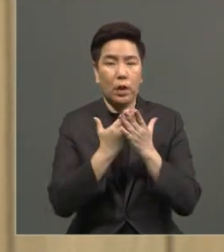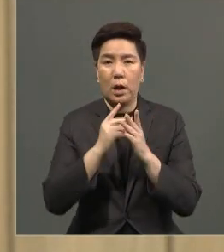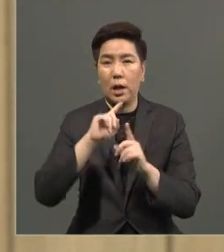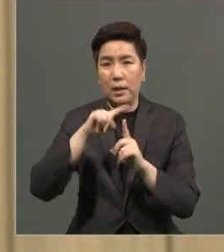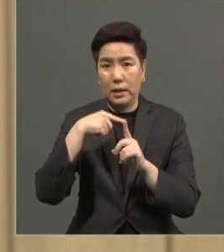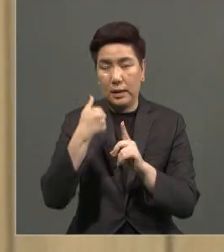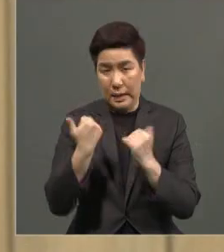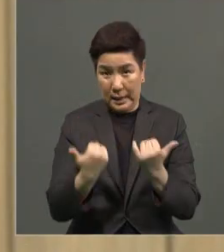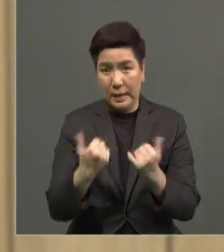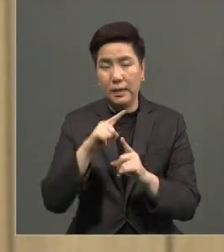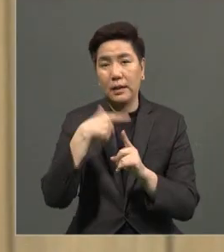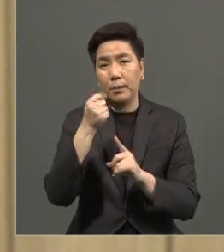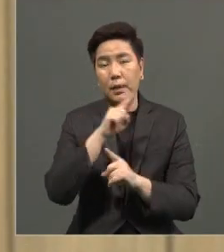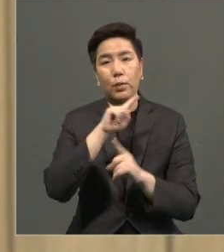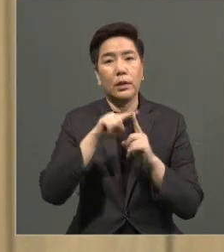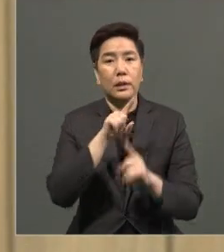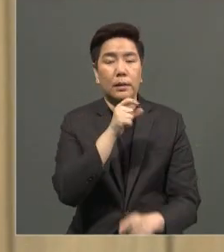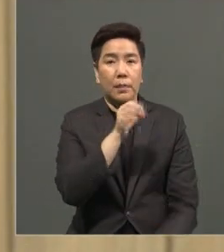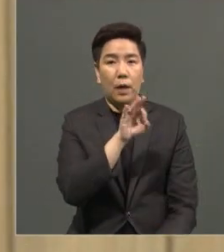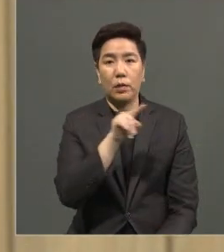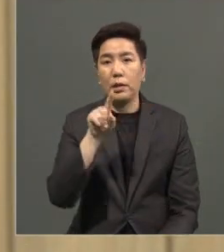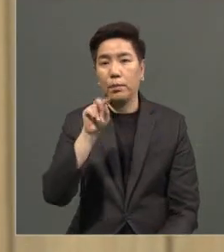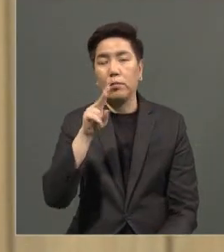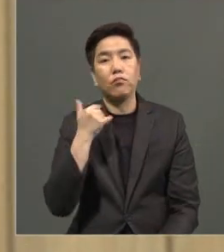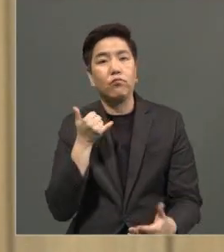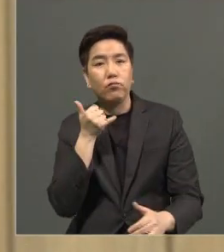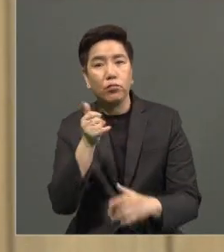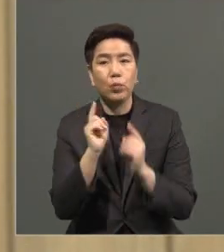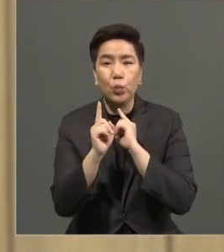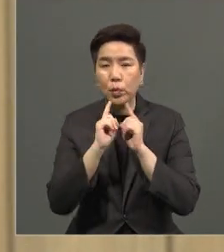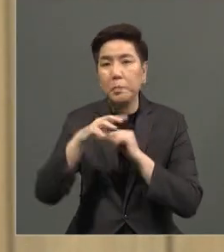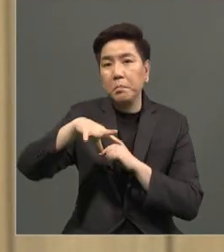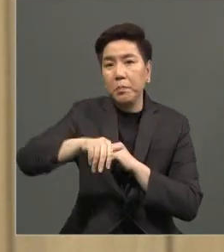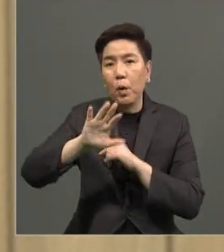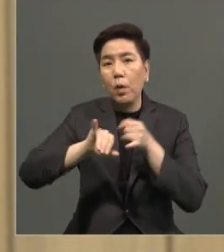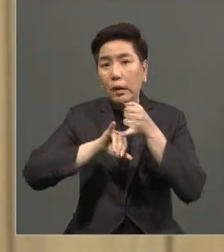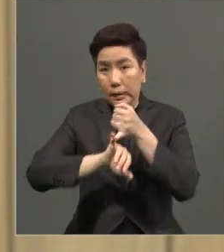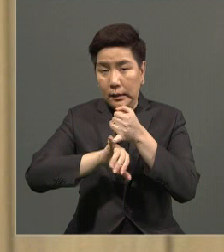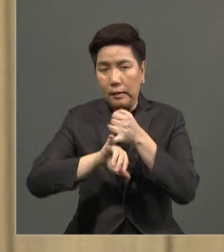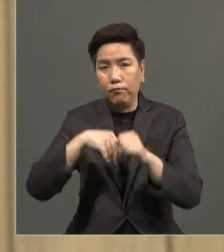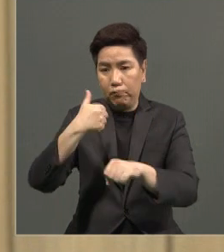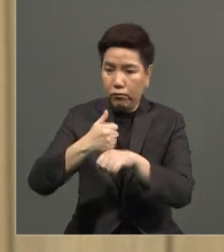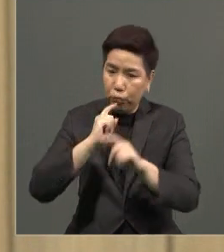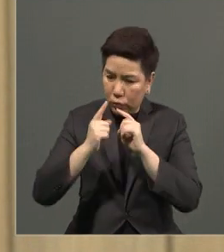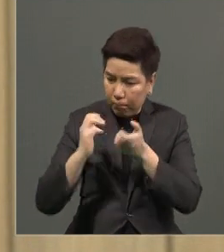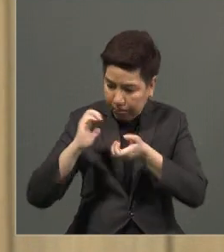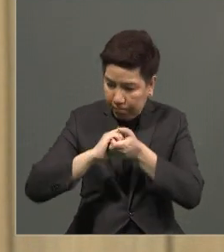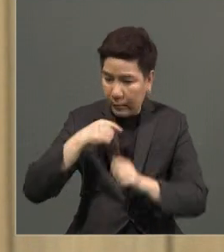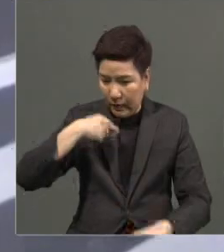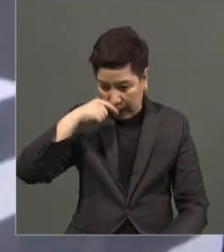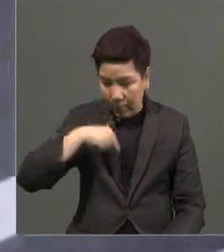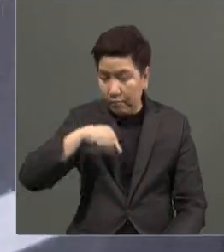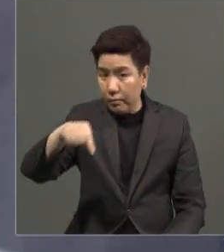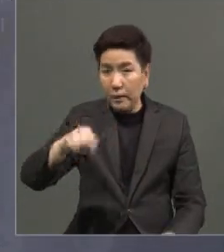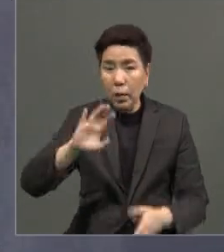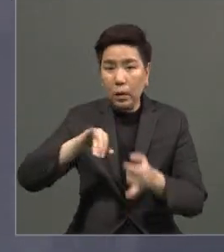19-22พฤศจิกายนนี้ครับเพื่อเข้าหารือกับนายกเทศมนตรีนครเสี้ยงไฮที่จะกระชับความสัมพันธ์ยก